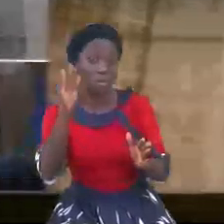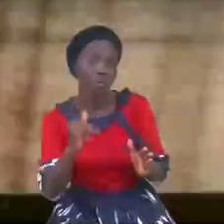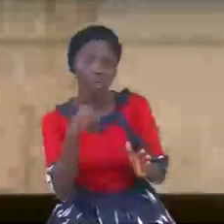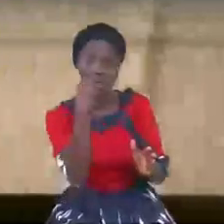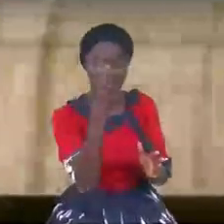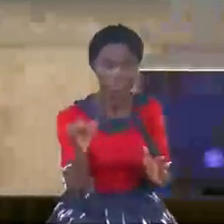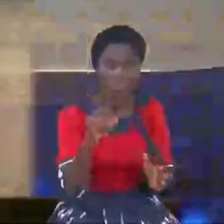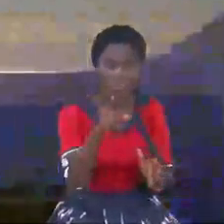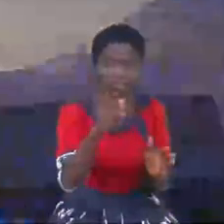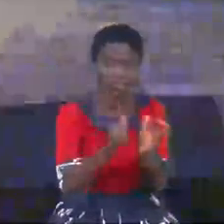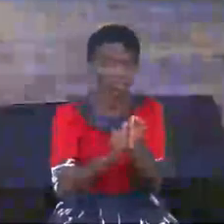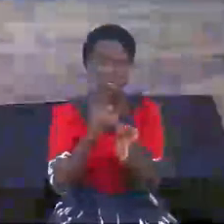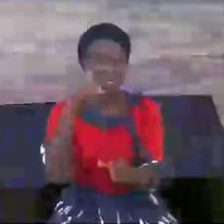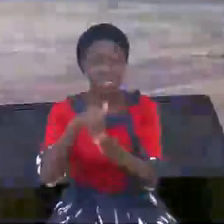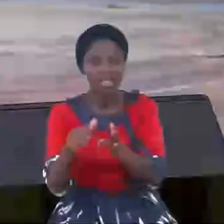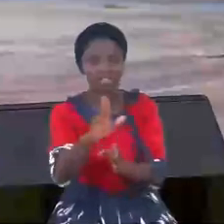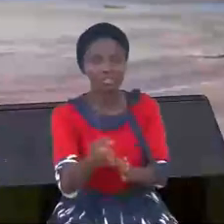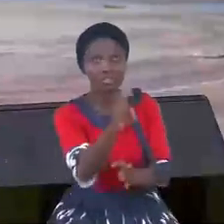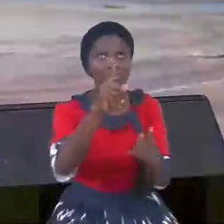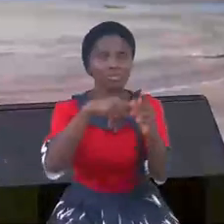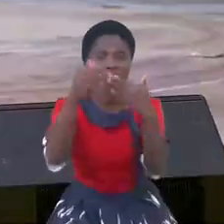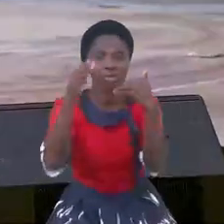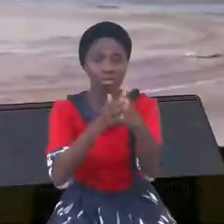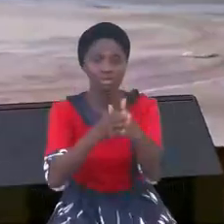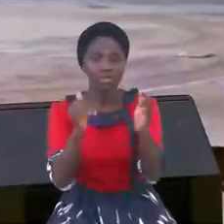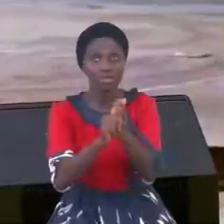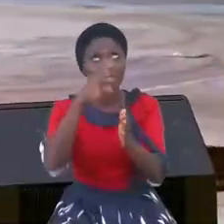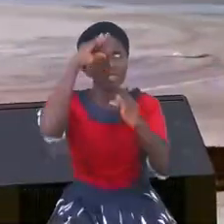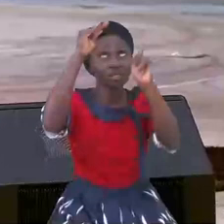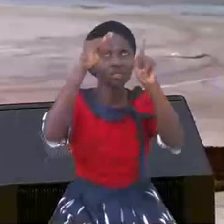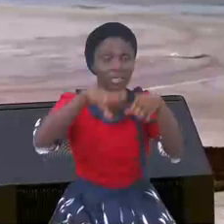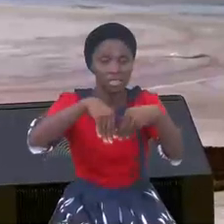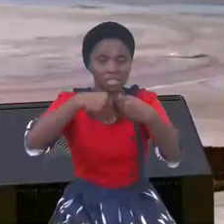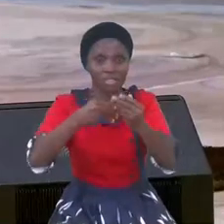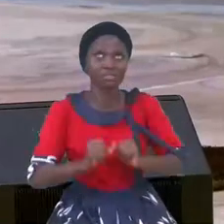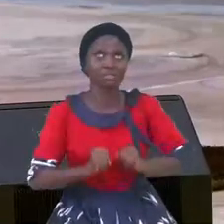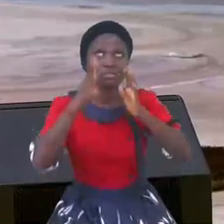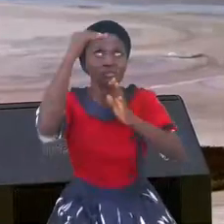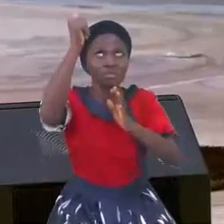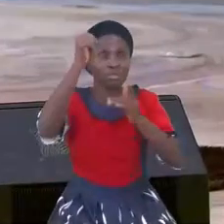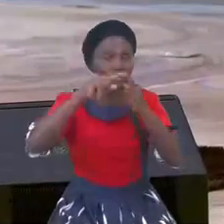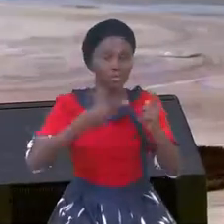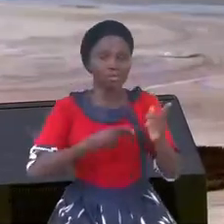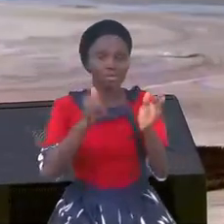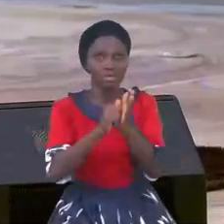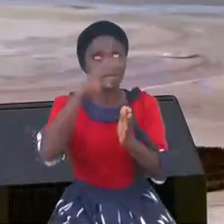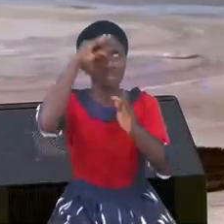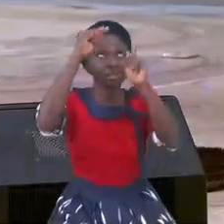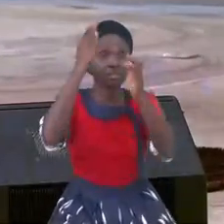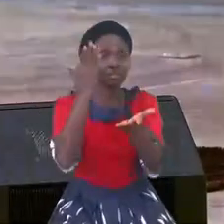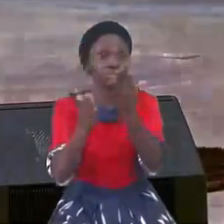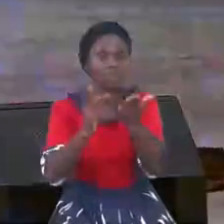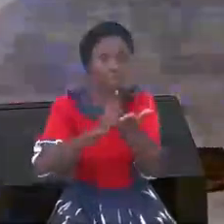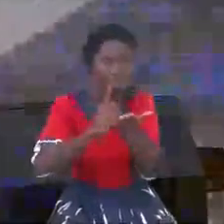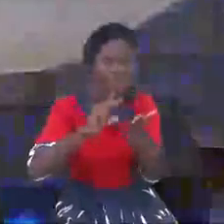ciel, Christ s'est donné pour nous afin de nous purifier de toute iniquité. Alors il va